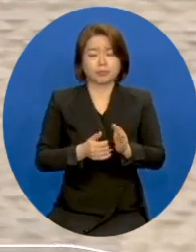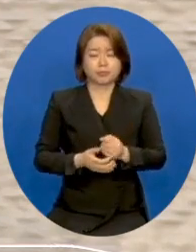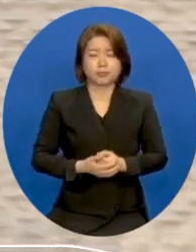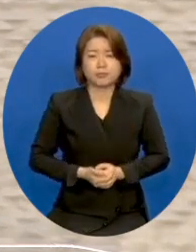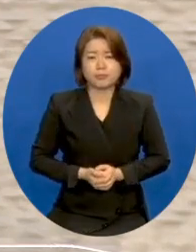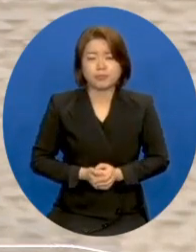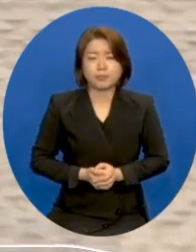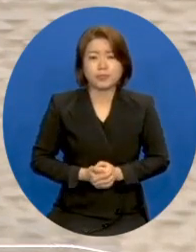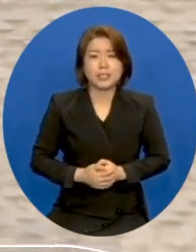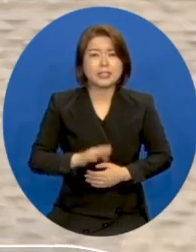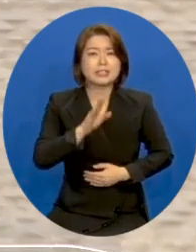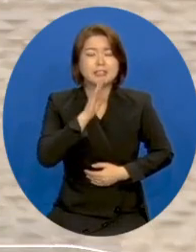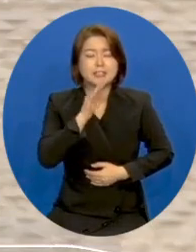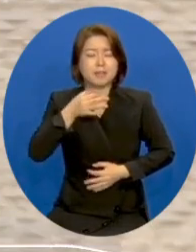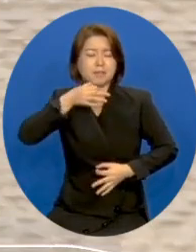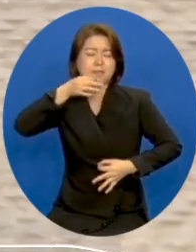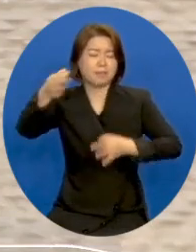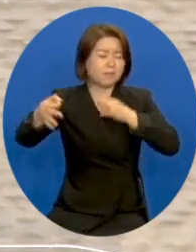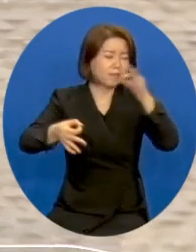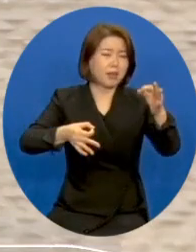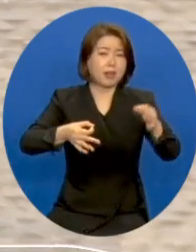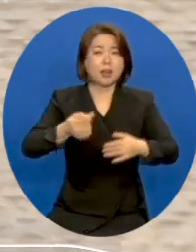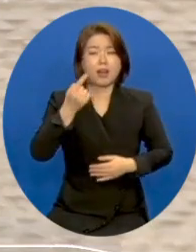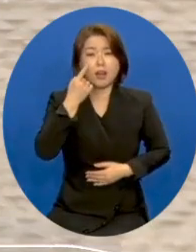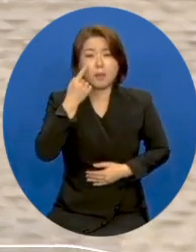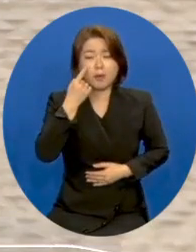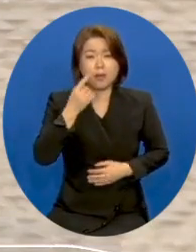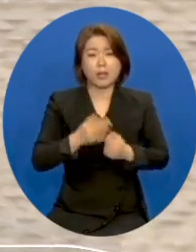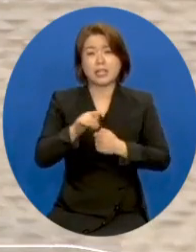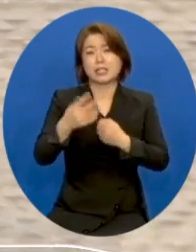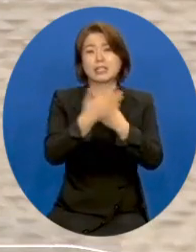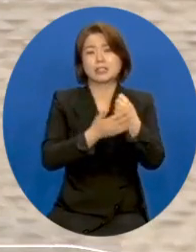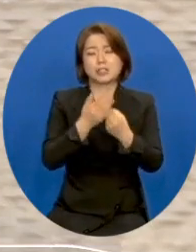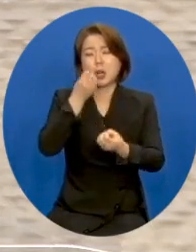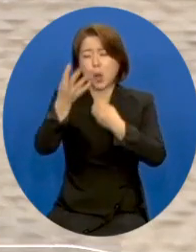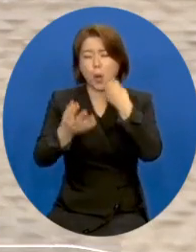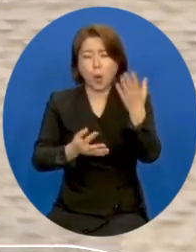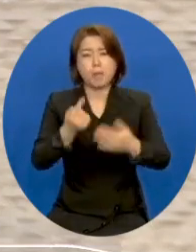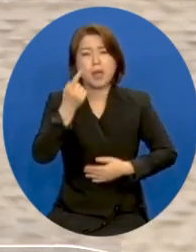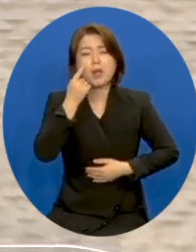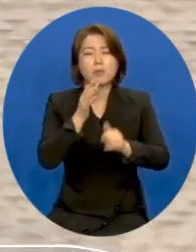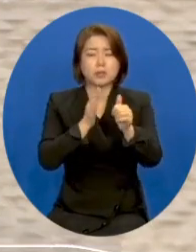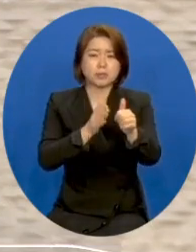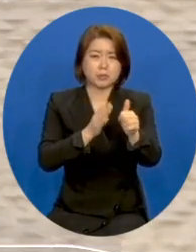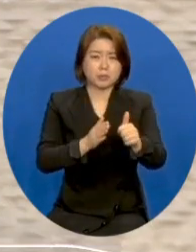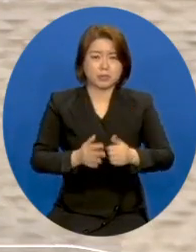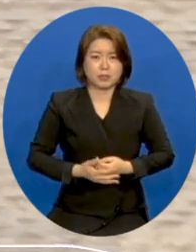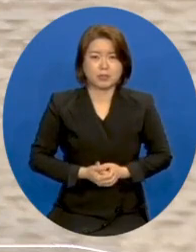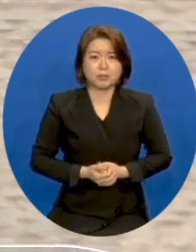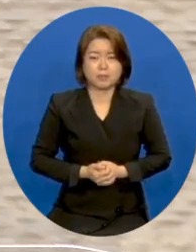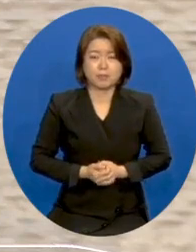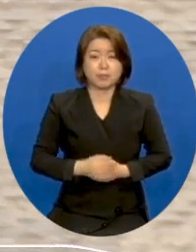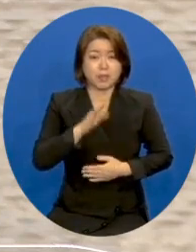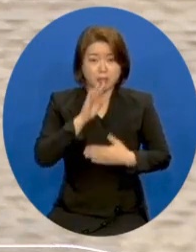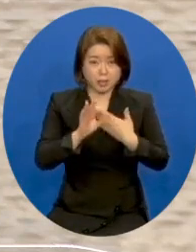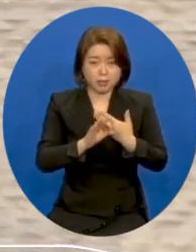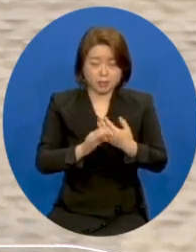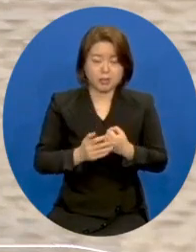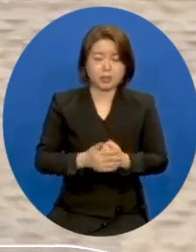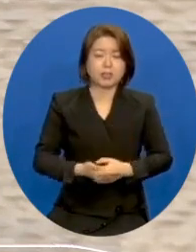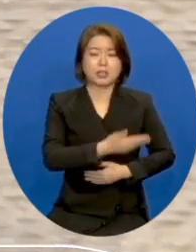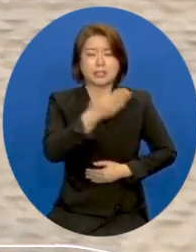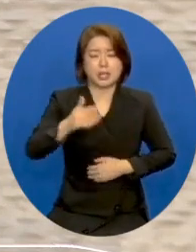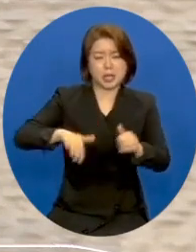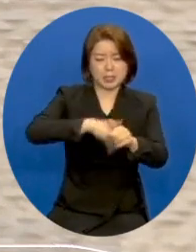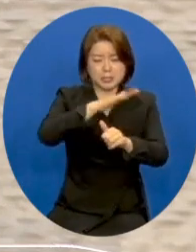정말 목이 터져라고 여러분 이 은혜를 고백해 보십시오. 그러면 여러분의